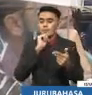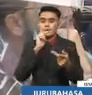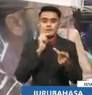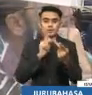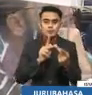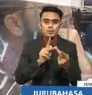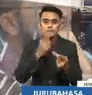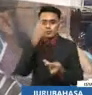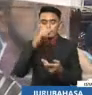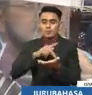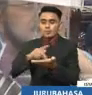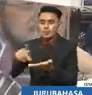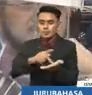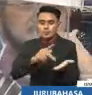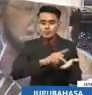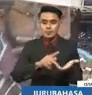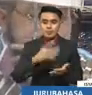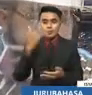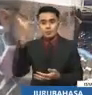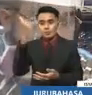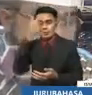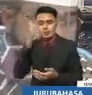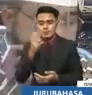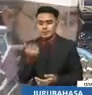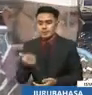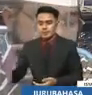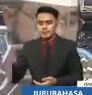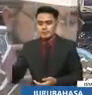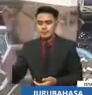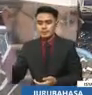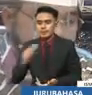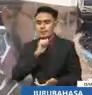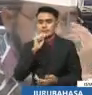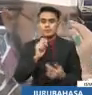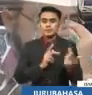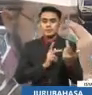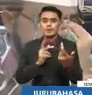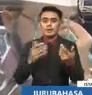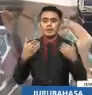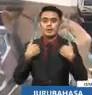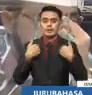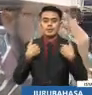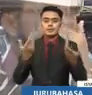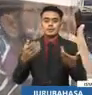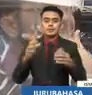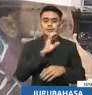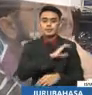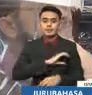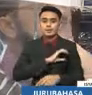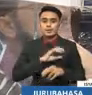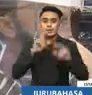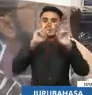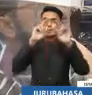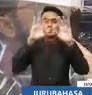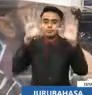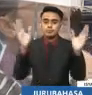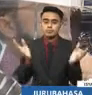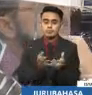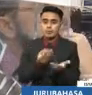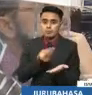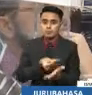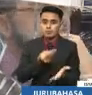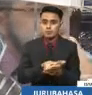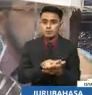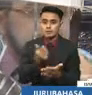sebagai instrumen pembayaran disebabkan SNSD ini tidak menunjukkan ciri besar ruang dansa umumnya